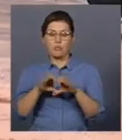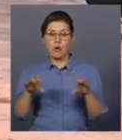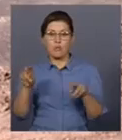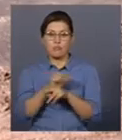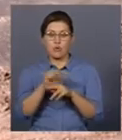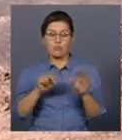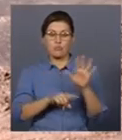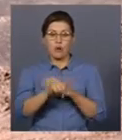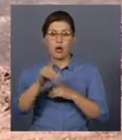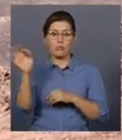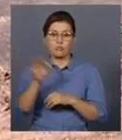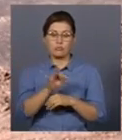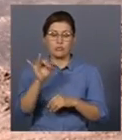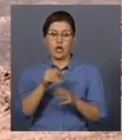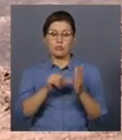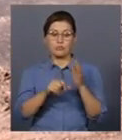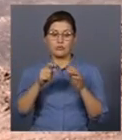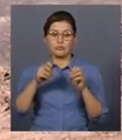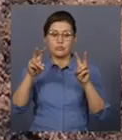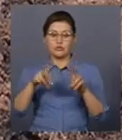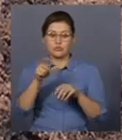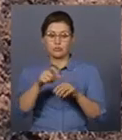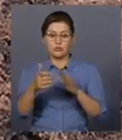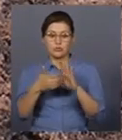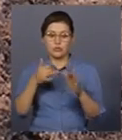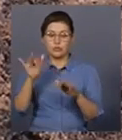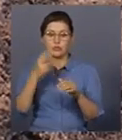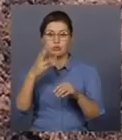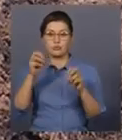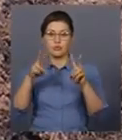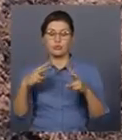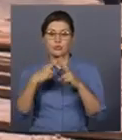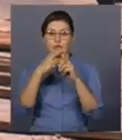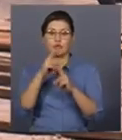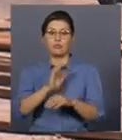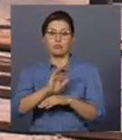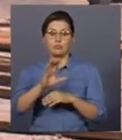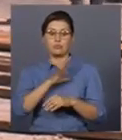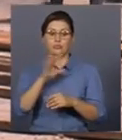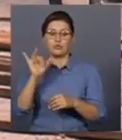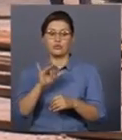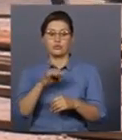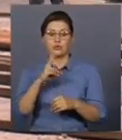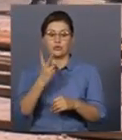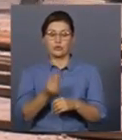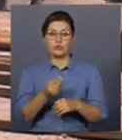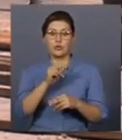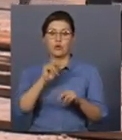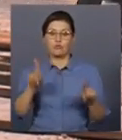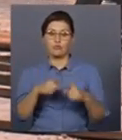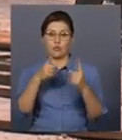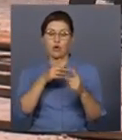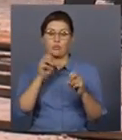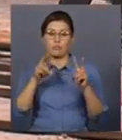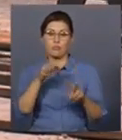дереу кірісіп кетті. Оған 60 шақты маман және 30 арнайы техника жұмылдырылды. Жол алдағы 2 күнде қалпына келтіреді